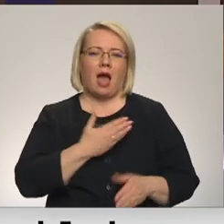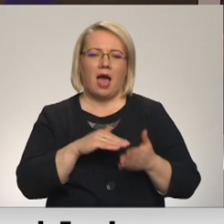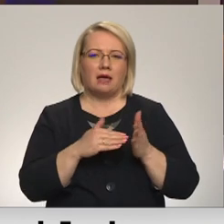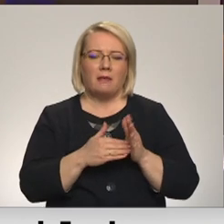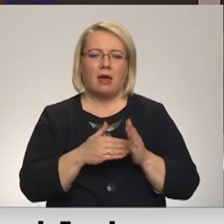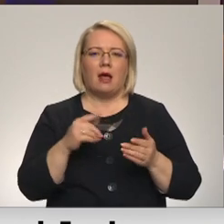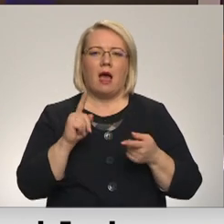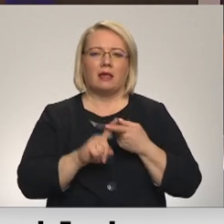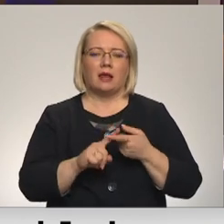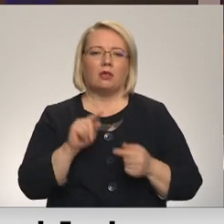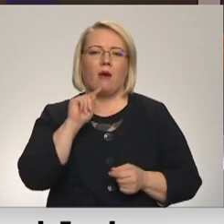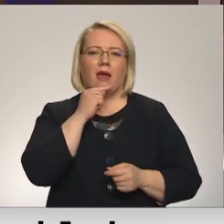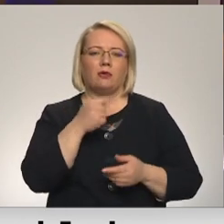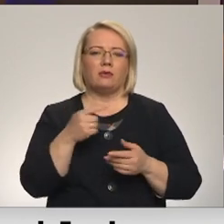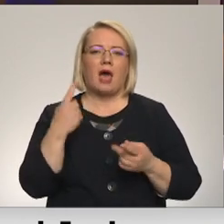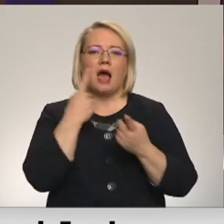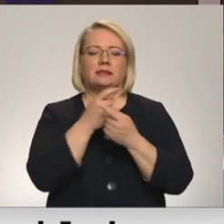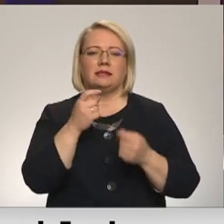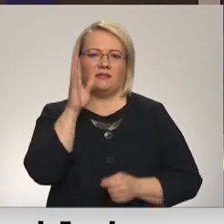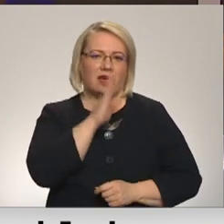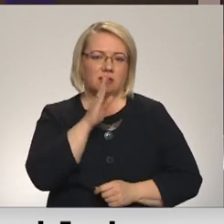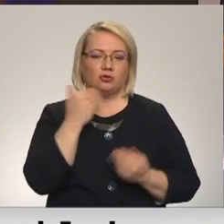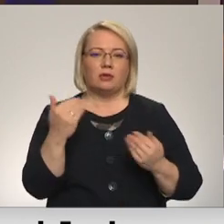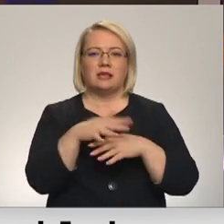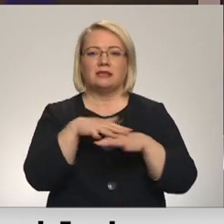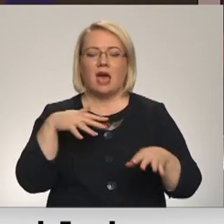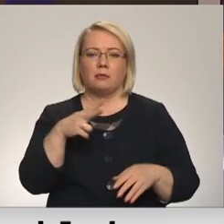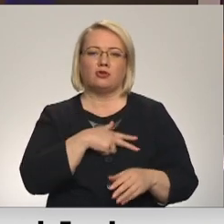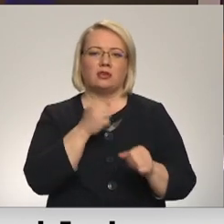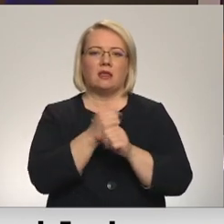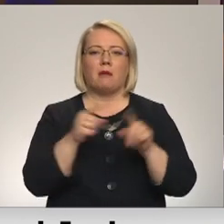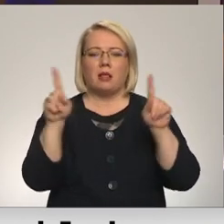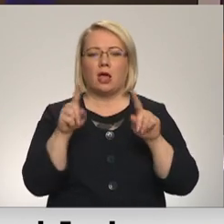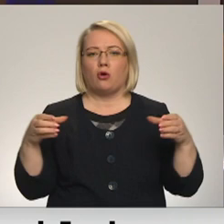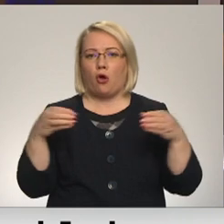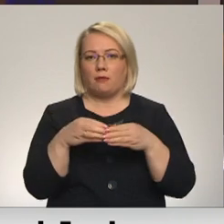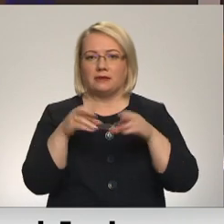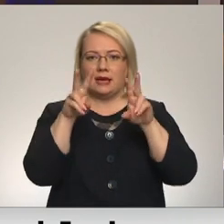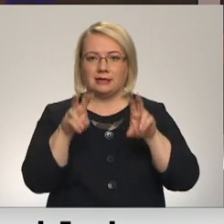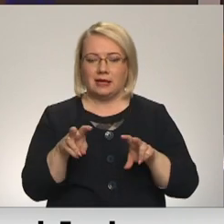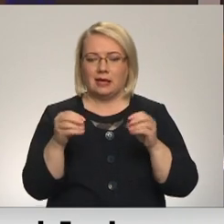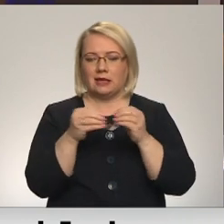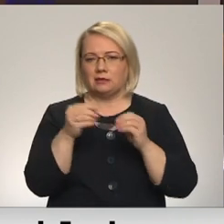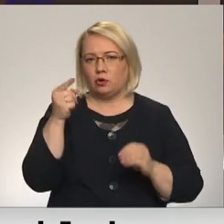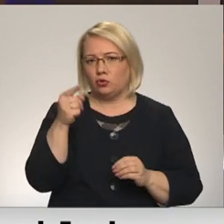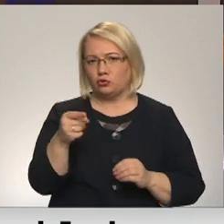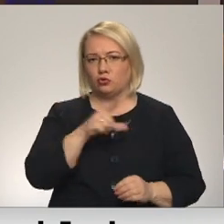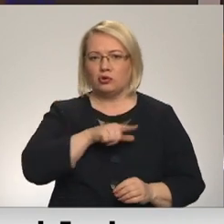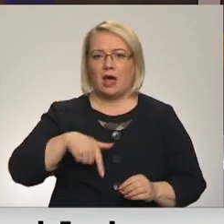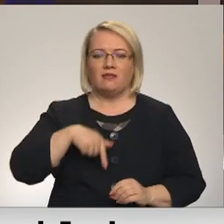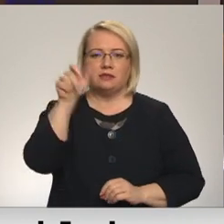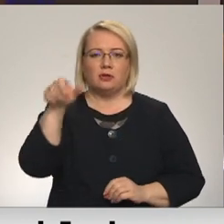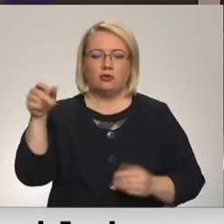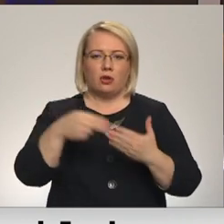ekonomiskā stāvokļa, tā atzīst vaidzirdīgiem. Šodien Saeimas Sociālo un darba lietu komisijā izskatīja vairāk nekā 10 000 Latvijas